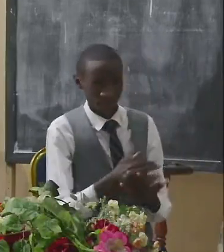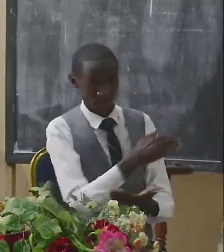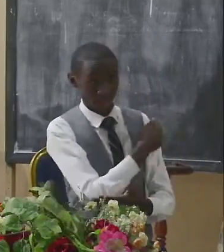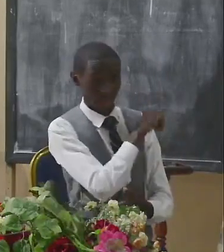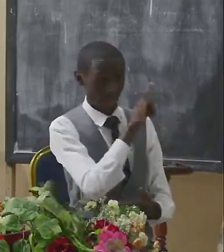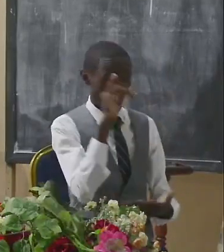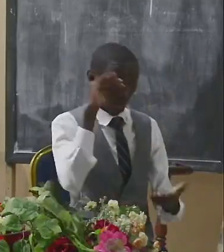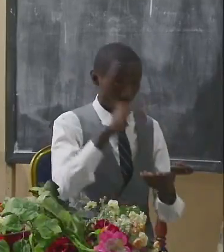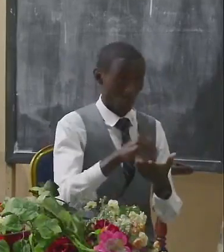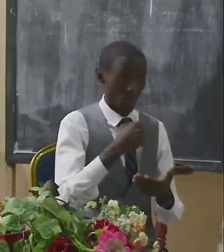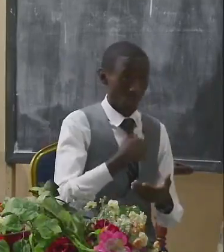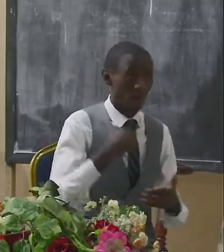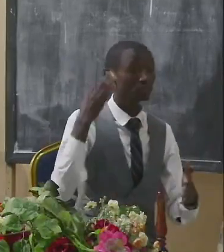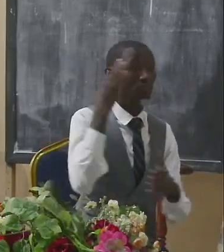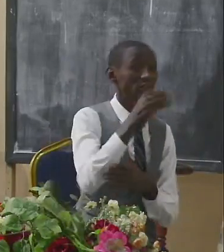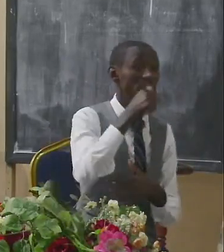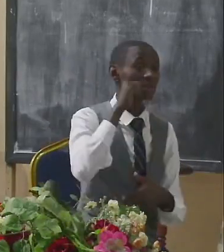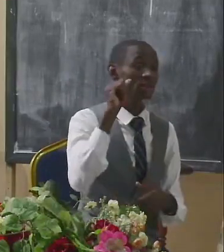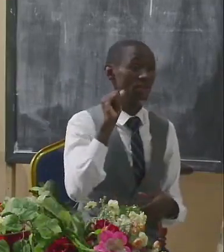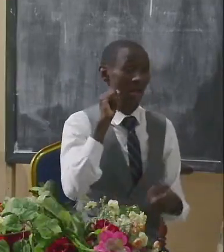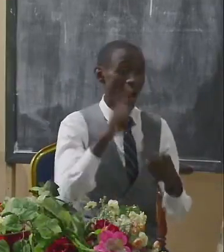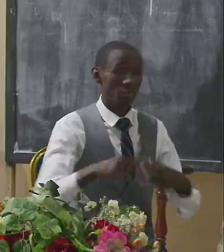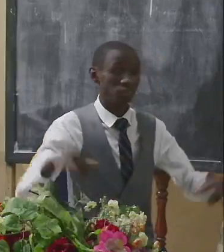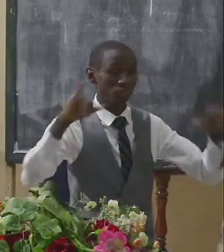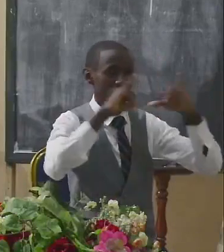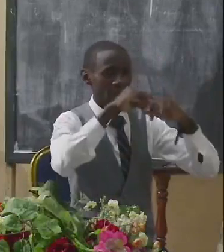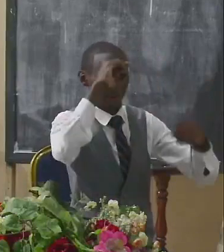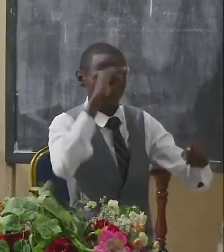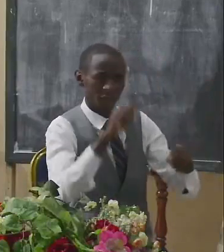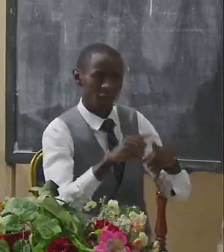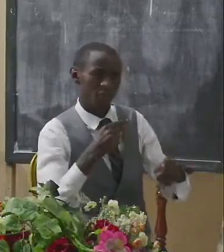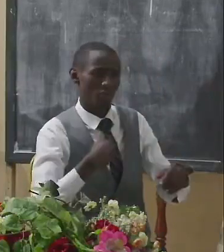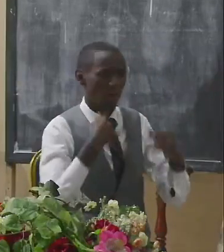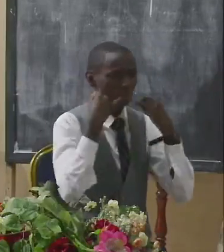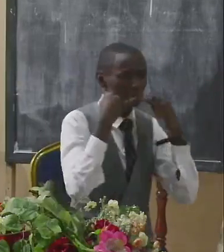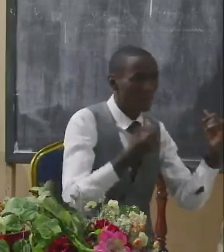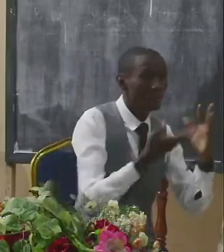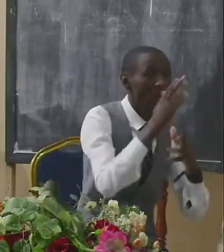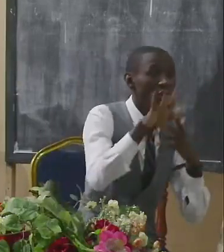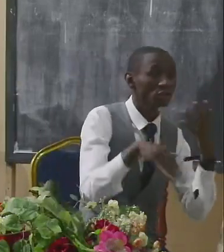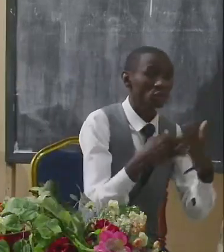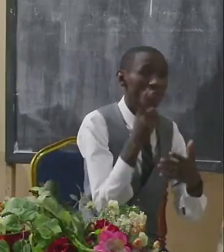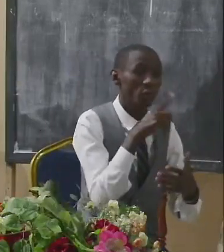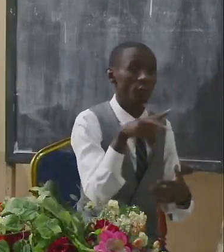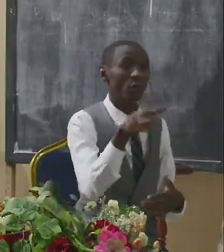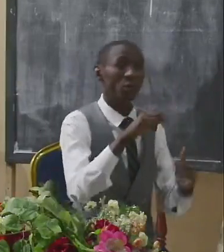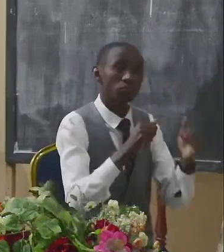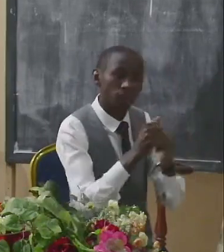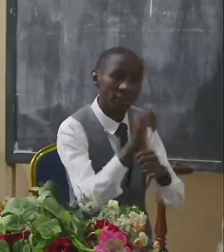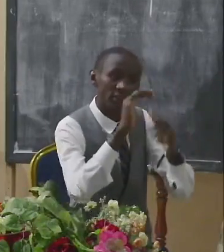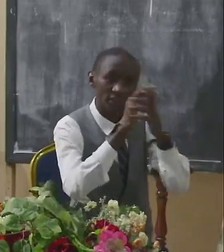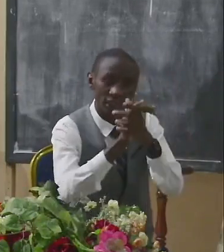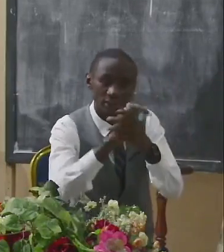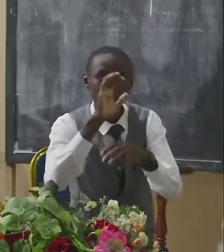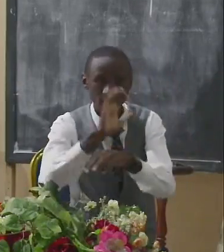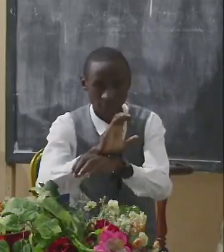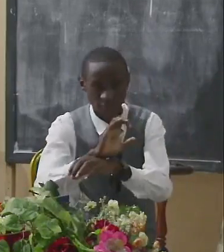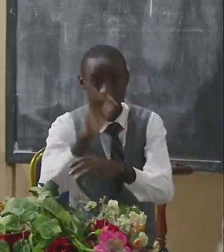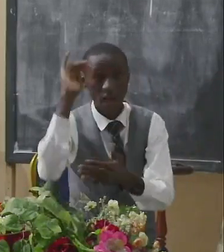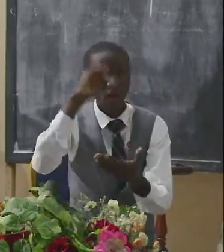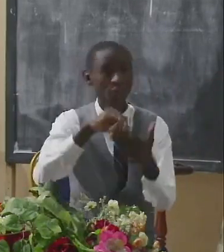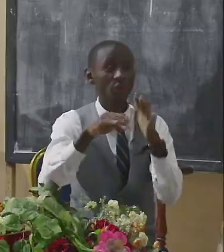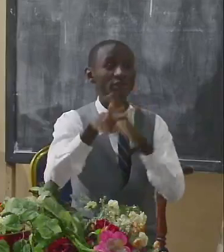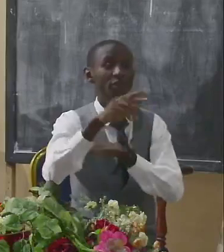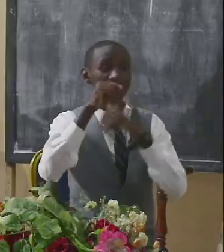j'étais hier à Mugunga. Na jana nilikuwa le frère Imondi partout vous passez saluez-les. Wandugu walisema kote kwenye utapita wasalimu. Et que Dieu